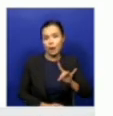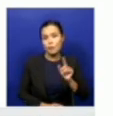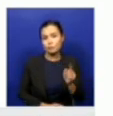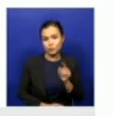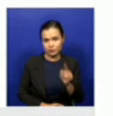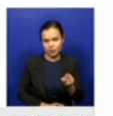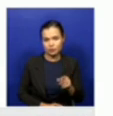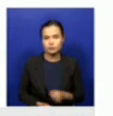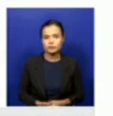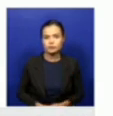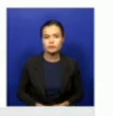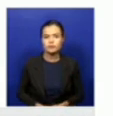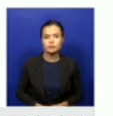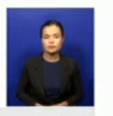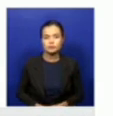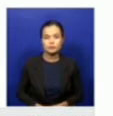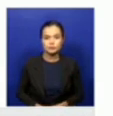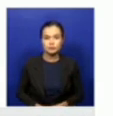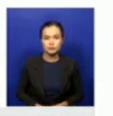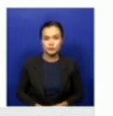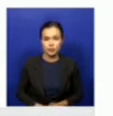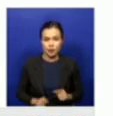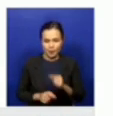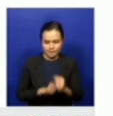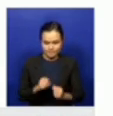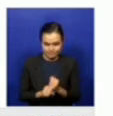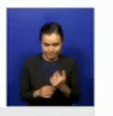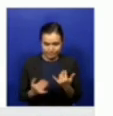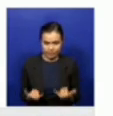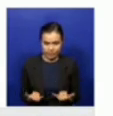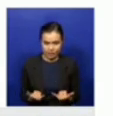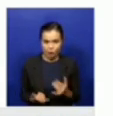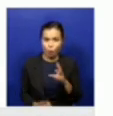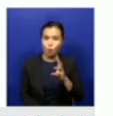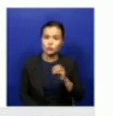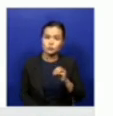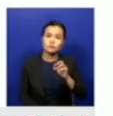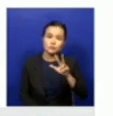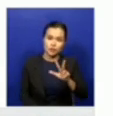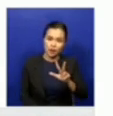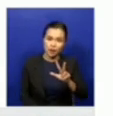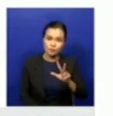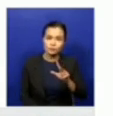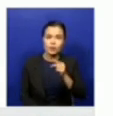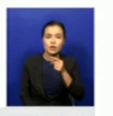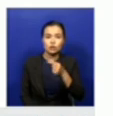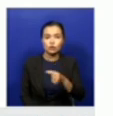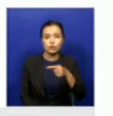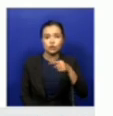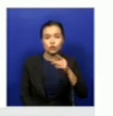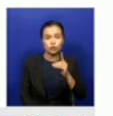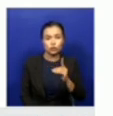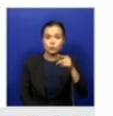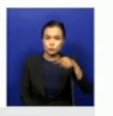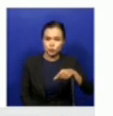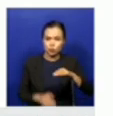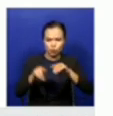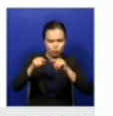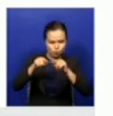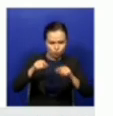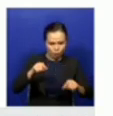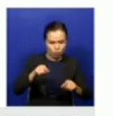41.28% ก็แปลว่าในปีนี้นะครับ63หาก GDP หดตัวลงร้อยละ